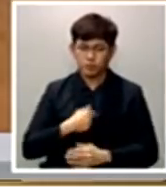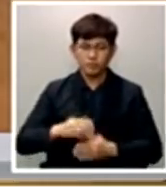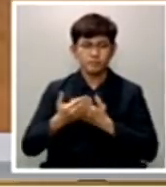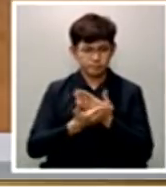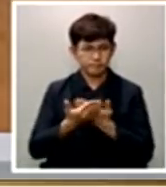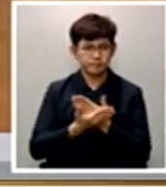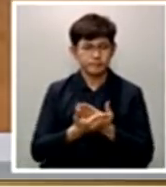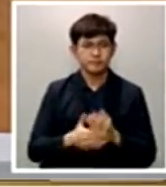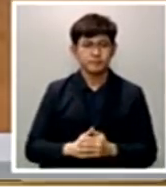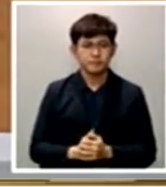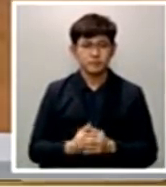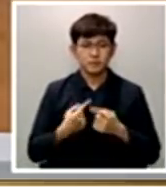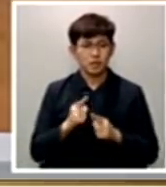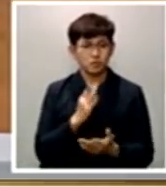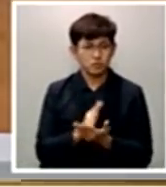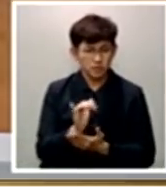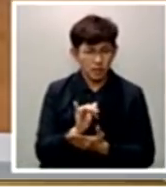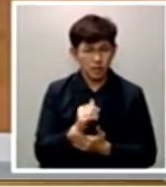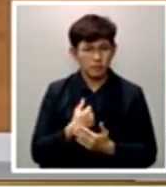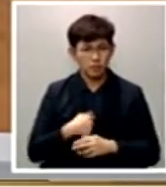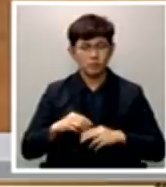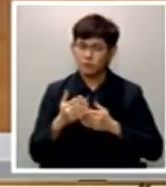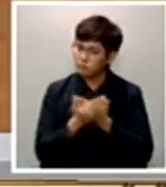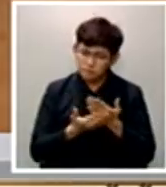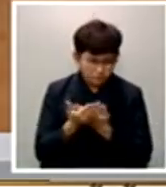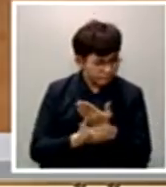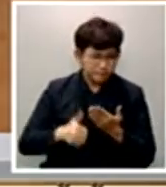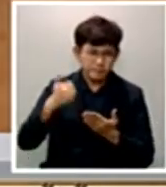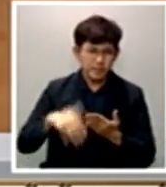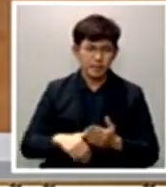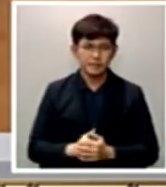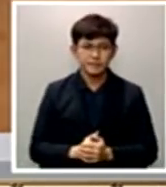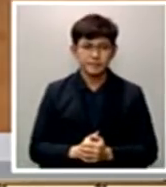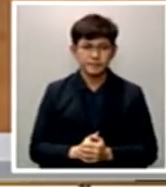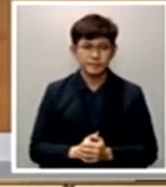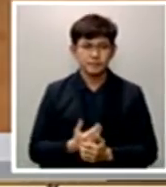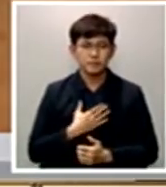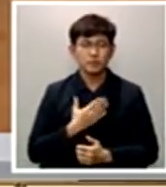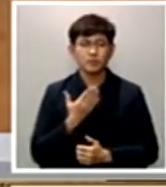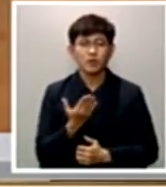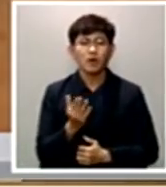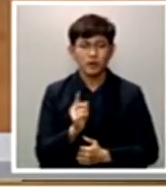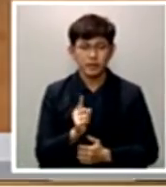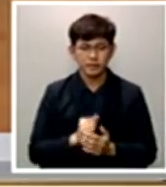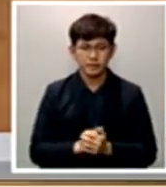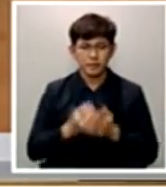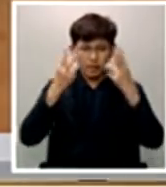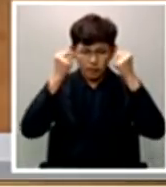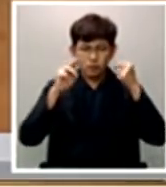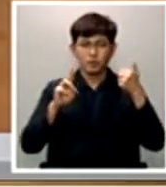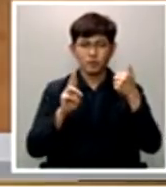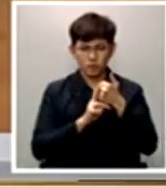แล้วครับแต่ถ้าท่านไม่หยุดพูดก็วินิจฉัยไม่ได้ผมขอวินิจฉัยว่าท่านรองนาย